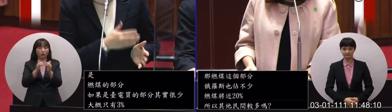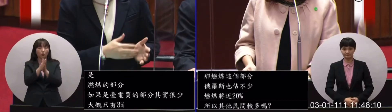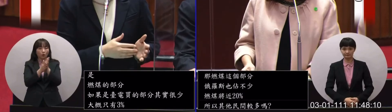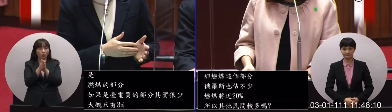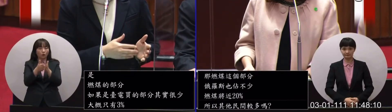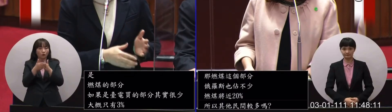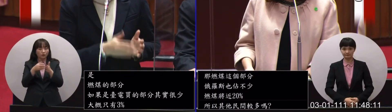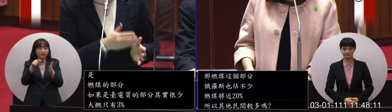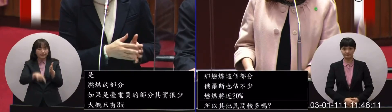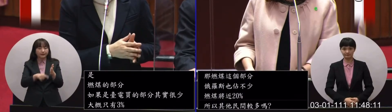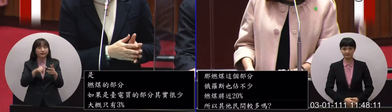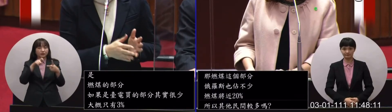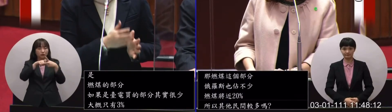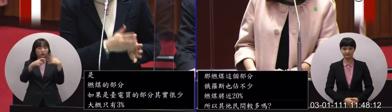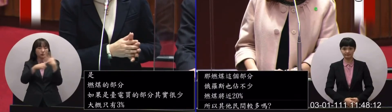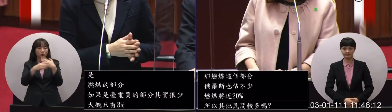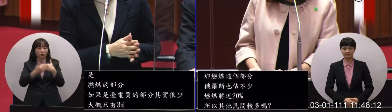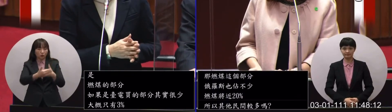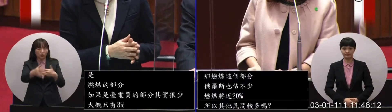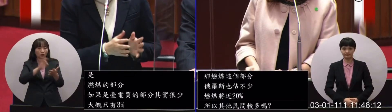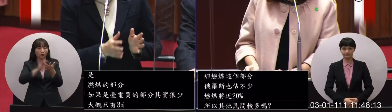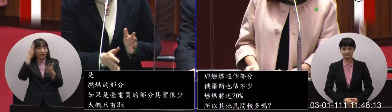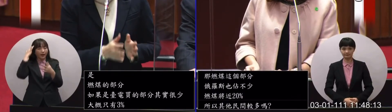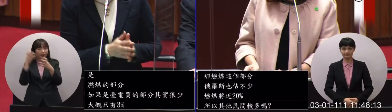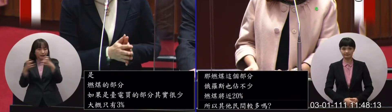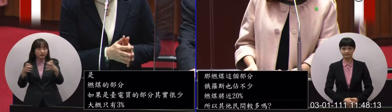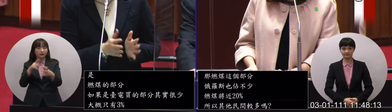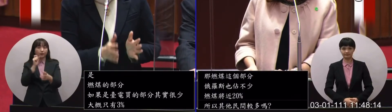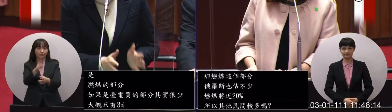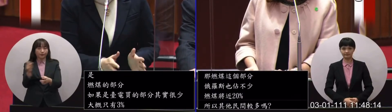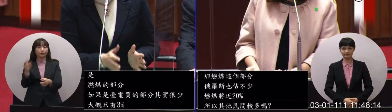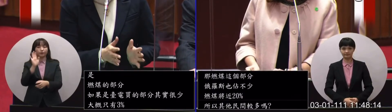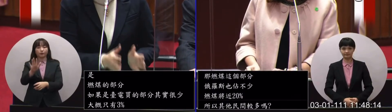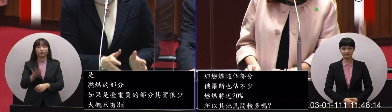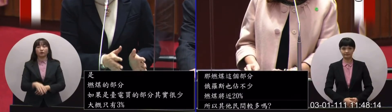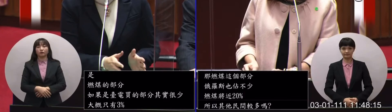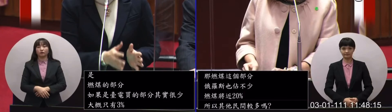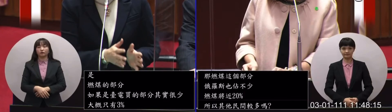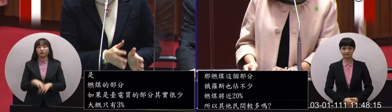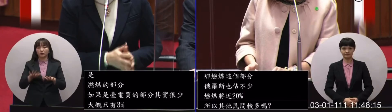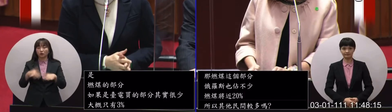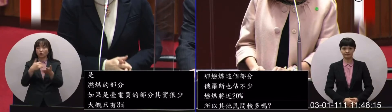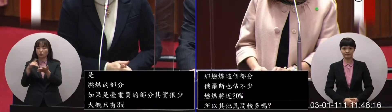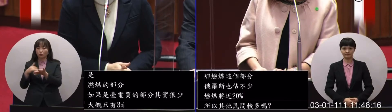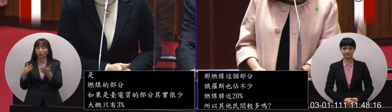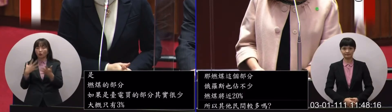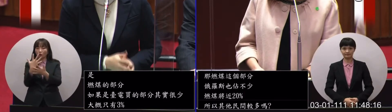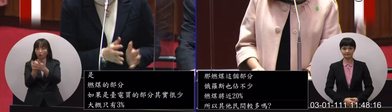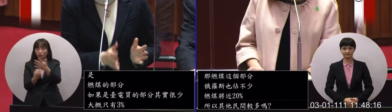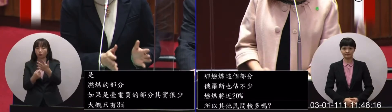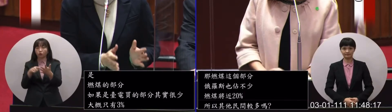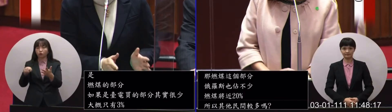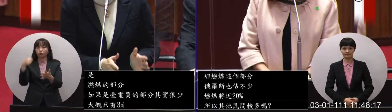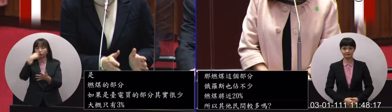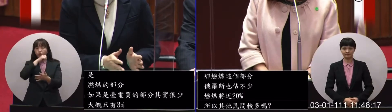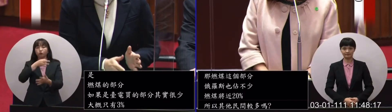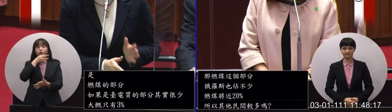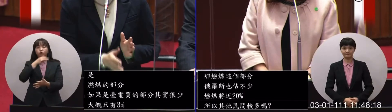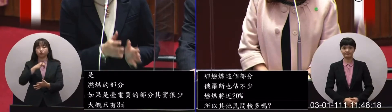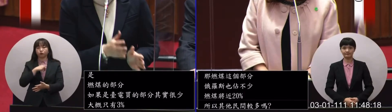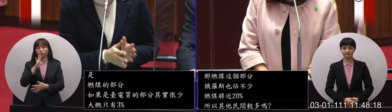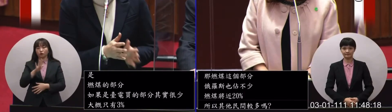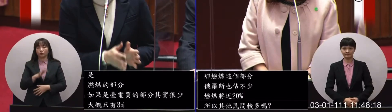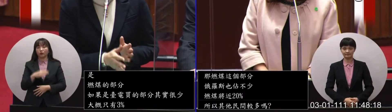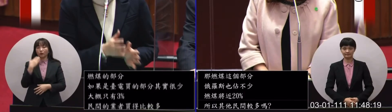要在这个工业制程用煤的部分有买。那这个部分目前为止，因为存量都台湾都够，